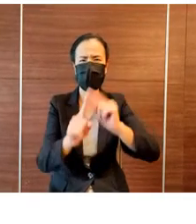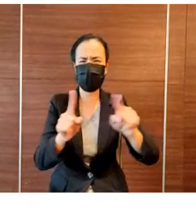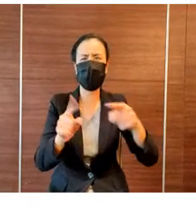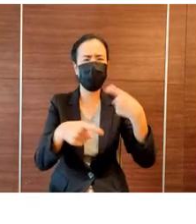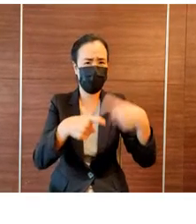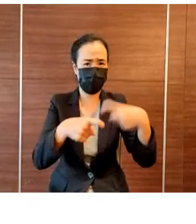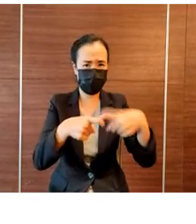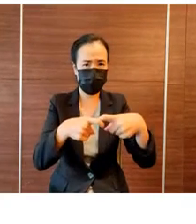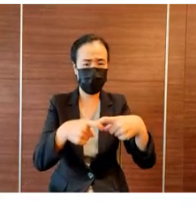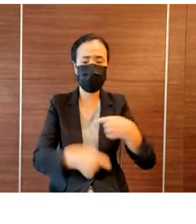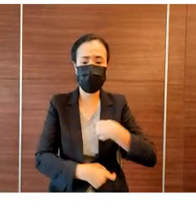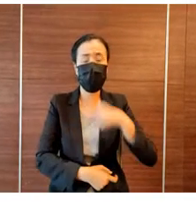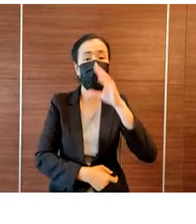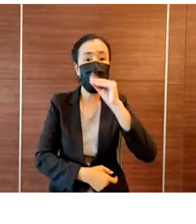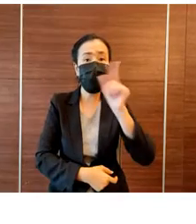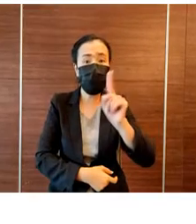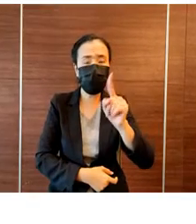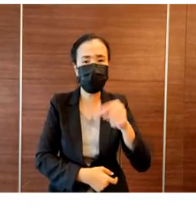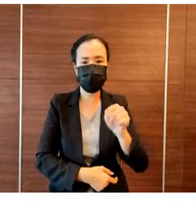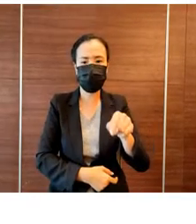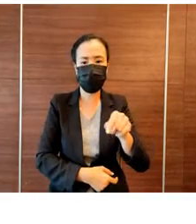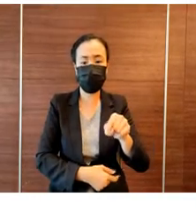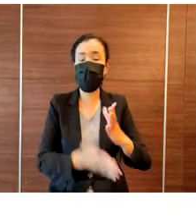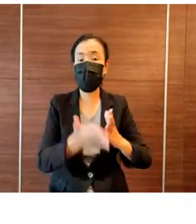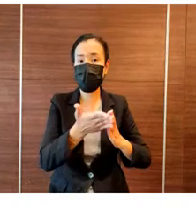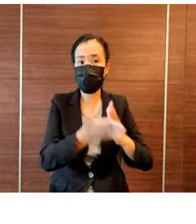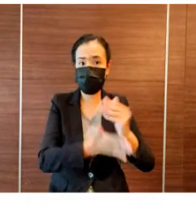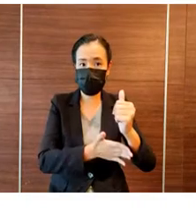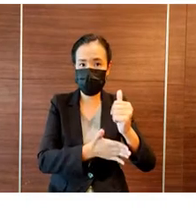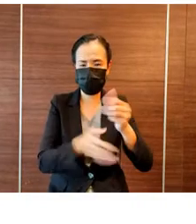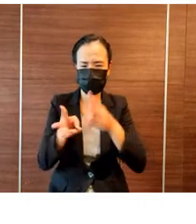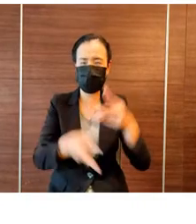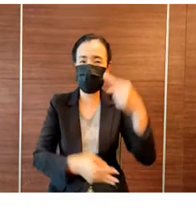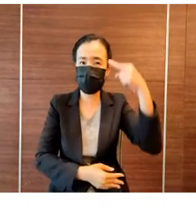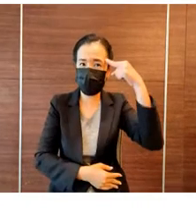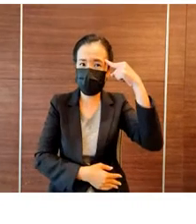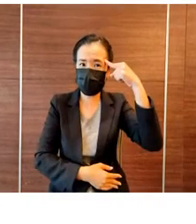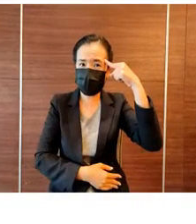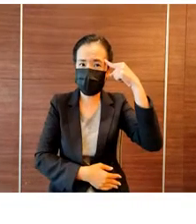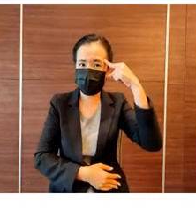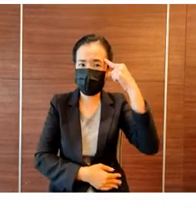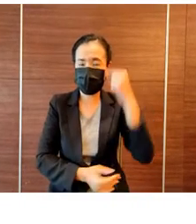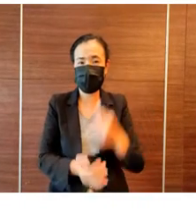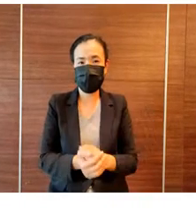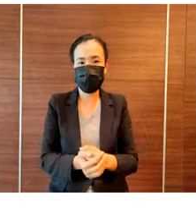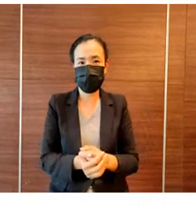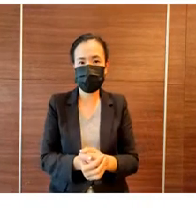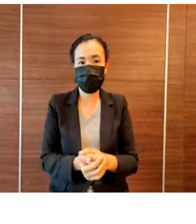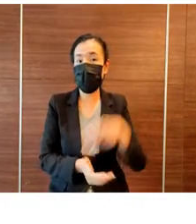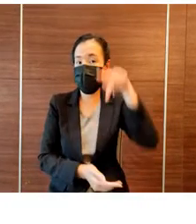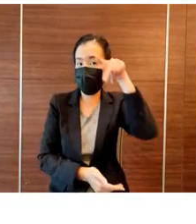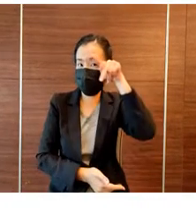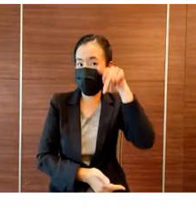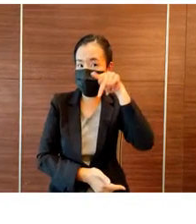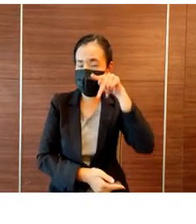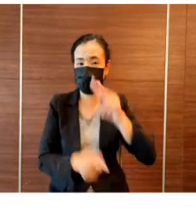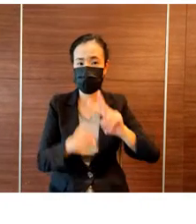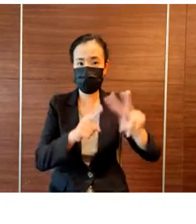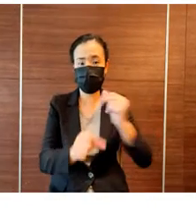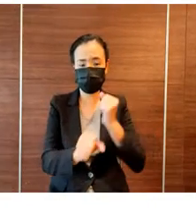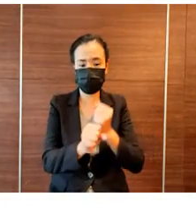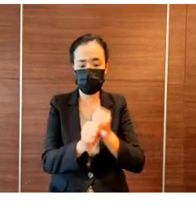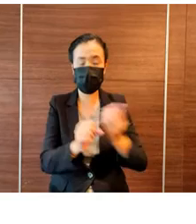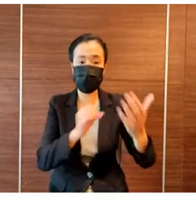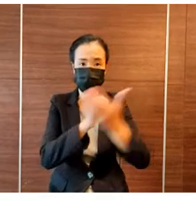องง่ายพี่จ๋าพูดถึงเรื่องของการที่เราจะต้องข้ามผ่านเรื่องทัศนคติในเรื่องเพศอย่างนึงนะอันที่2คือการทำงานกับด้านยาเสพ